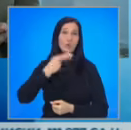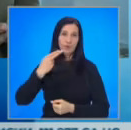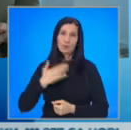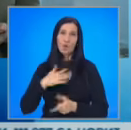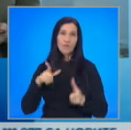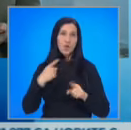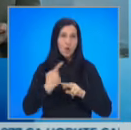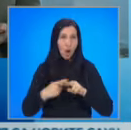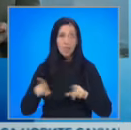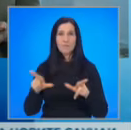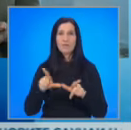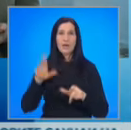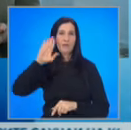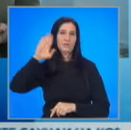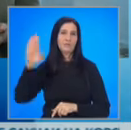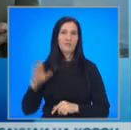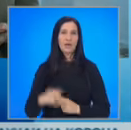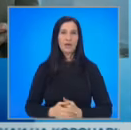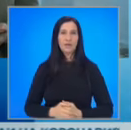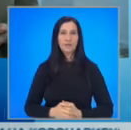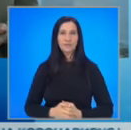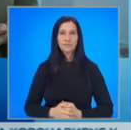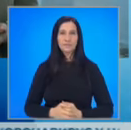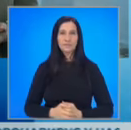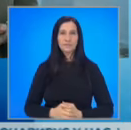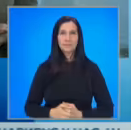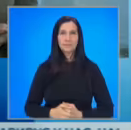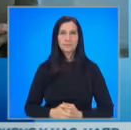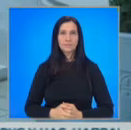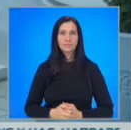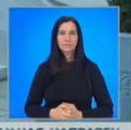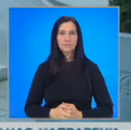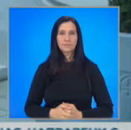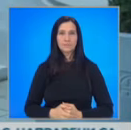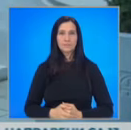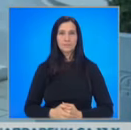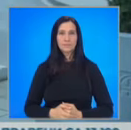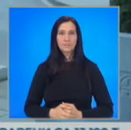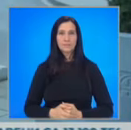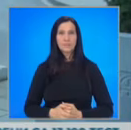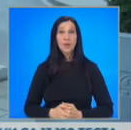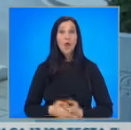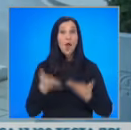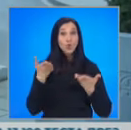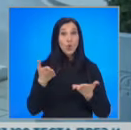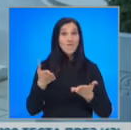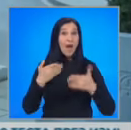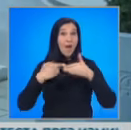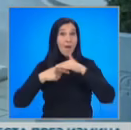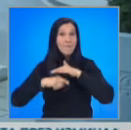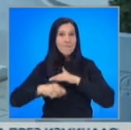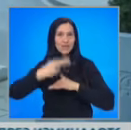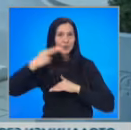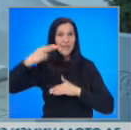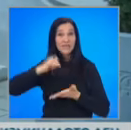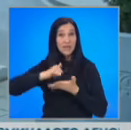Миланова. Здравей! Здравейте! Ето това е метростанция